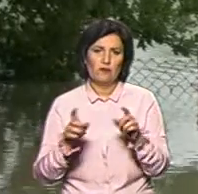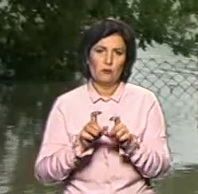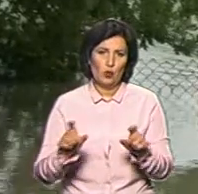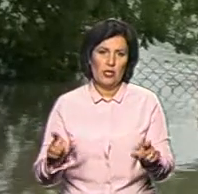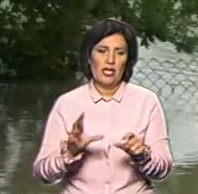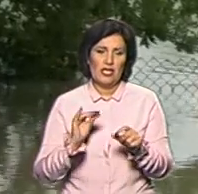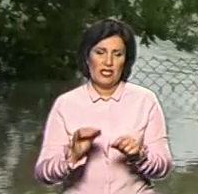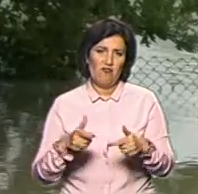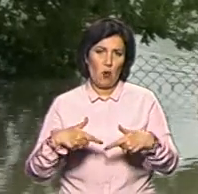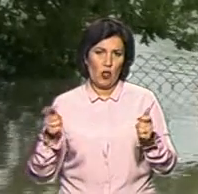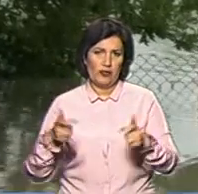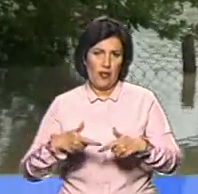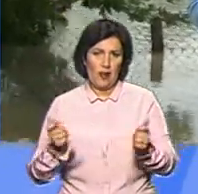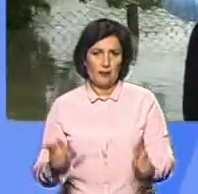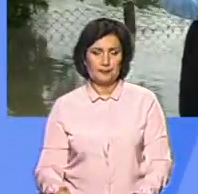і в місцевих готелях.